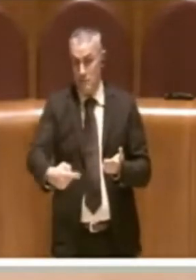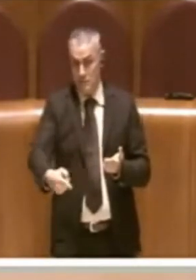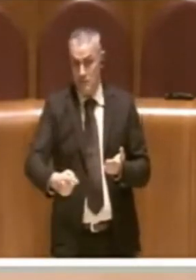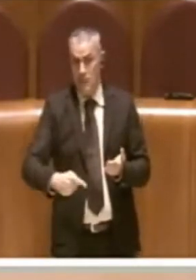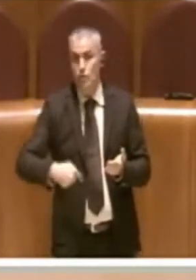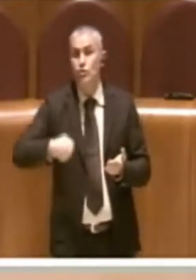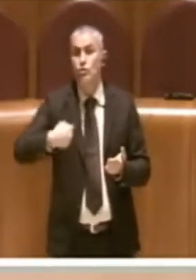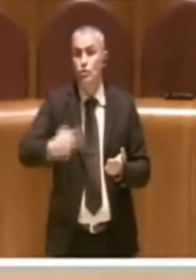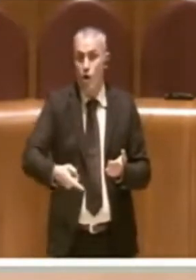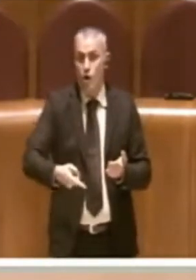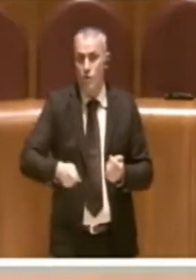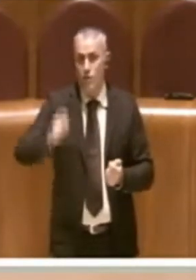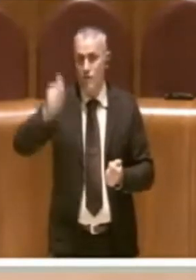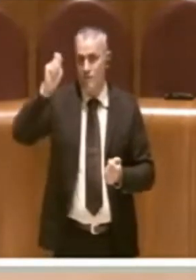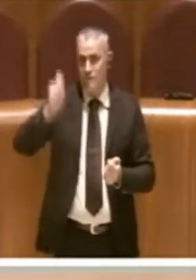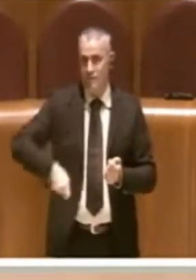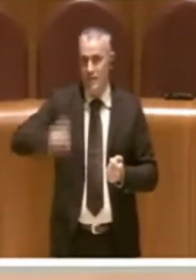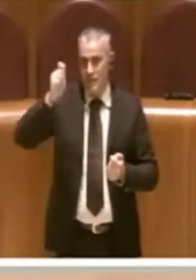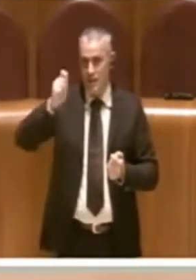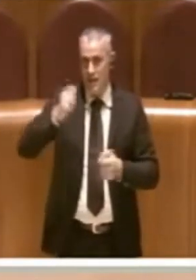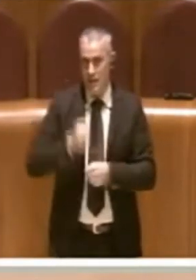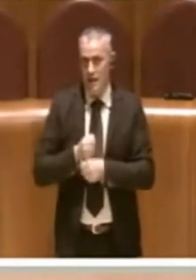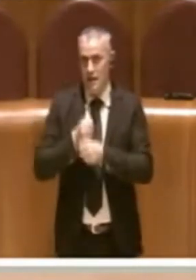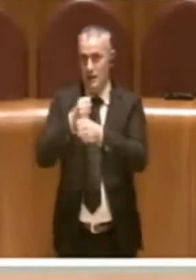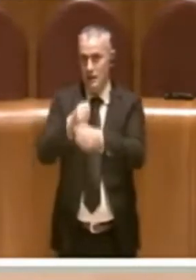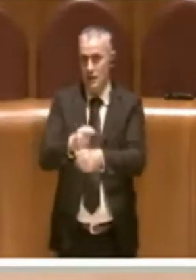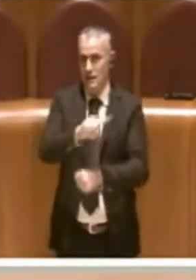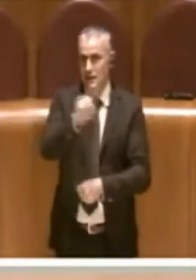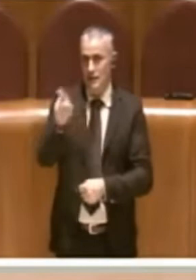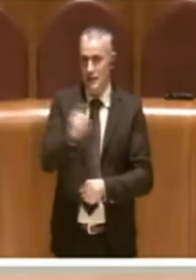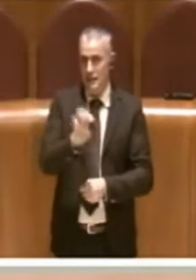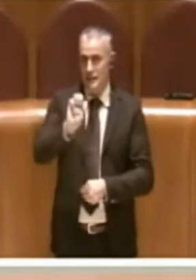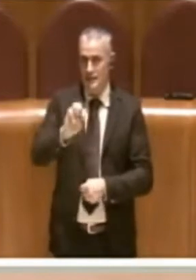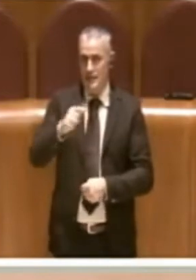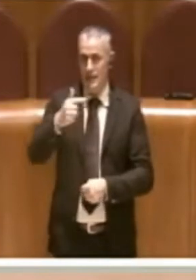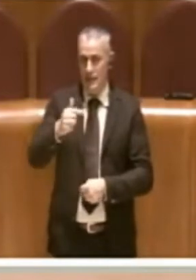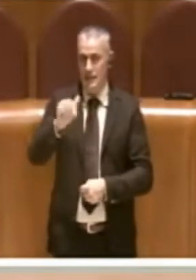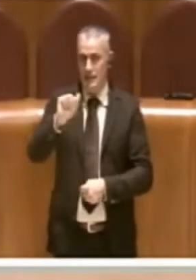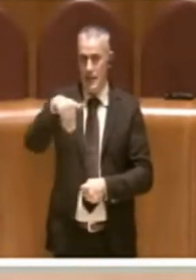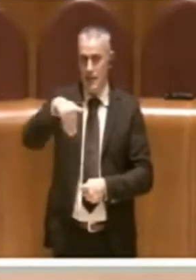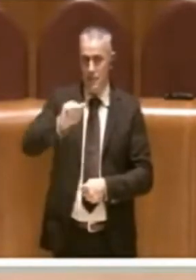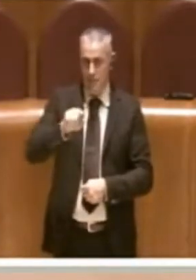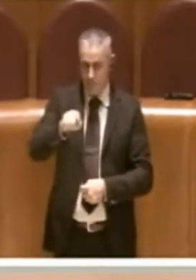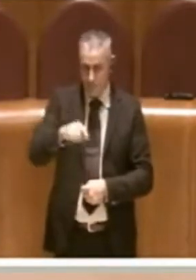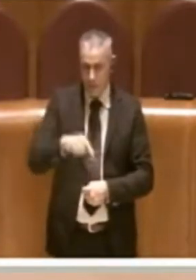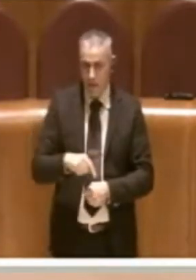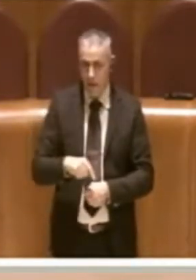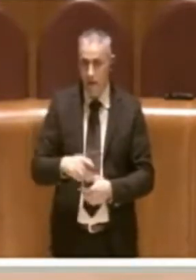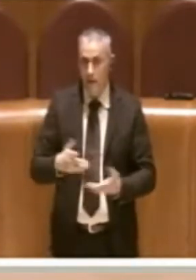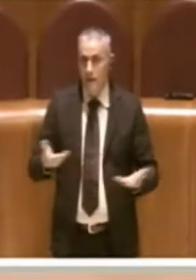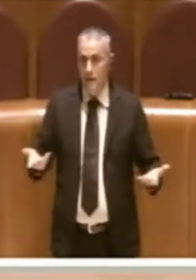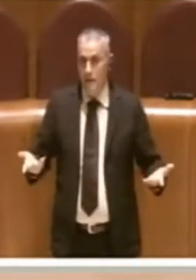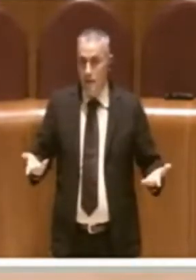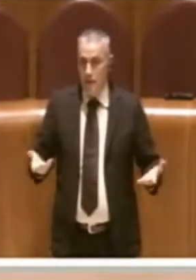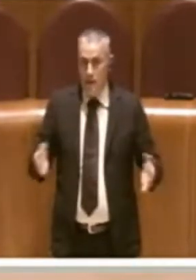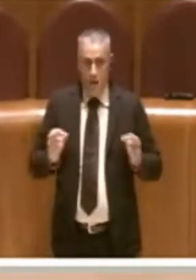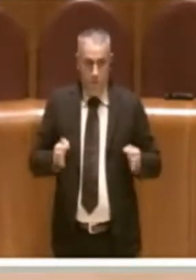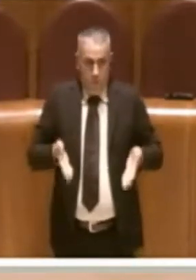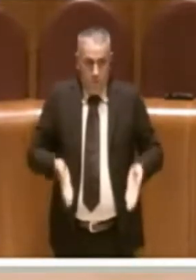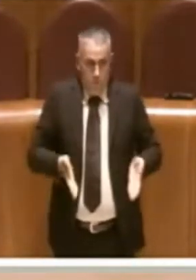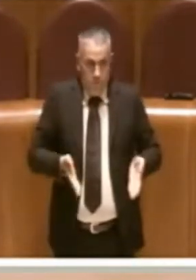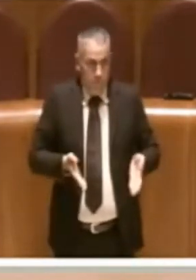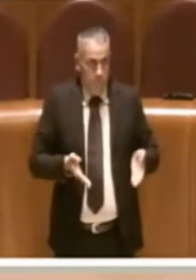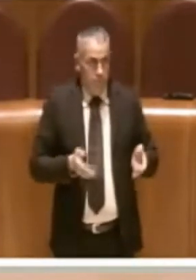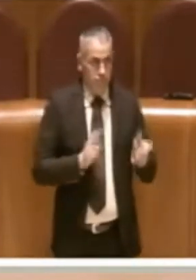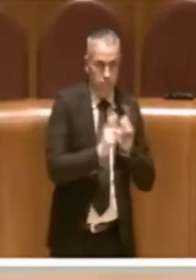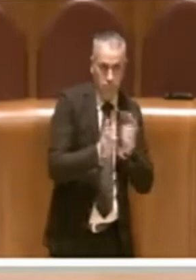ad attivare l'affidamento a Zetema, che però non essendo l'ambito di cui stiamo discutendo